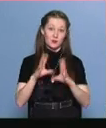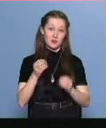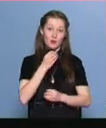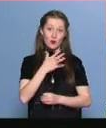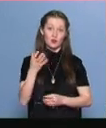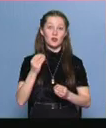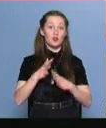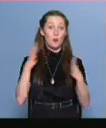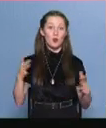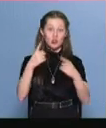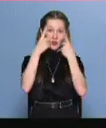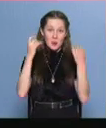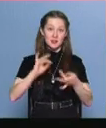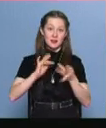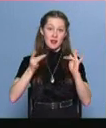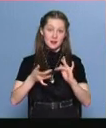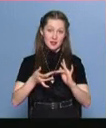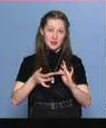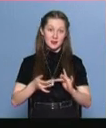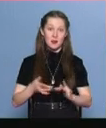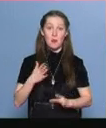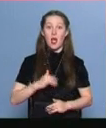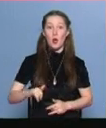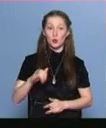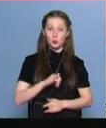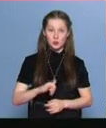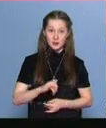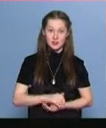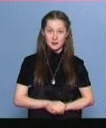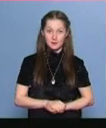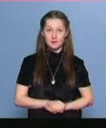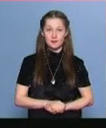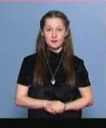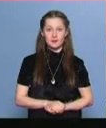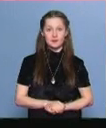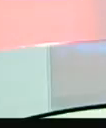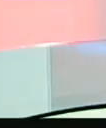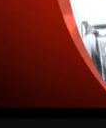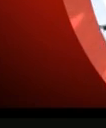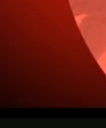Еще больше информации на нашем сайте myodum.ru. Хорошего дня и до встречи.